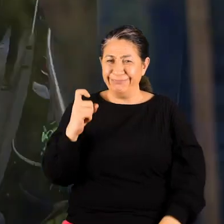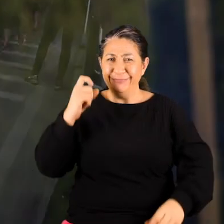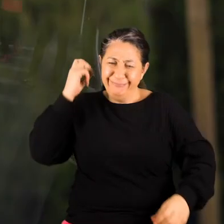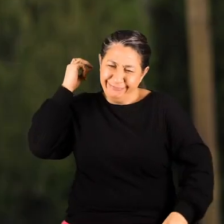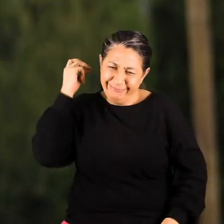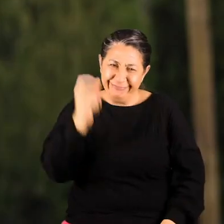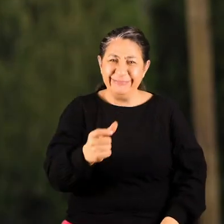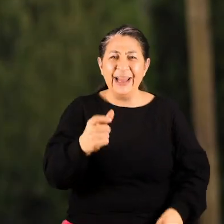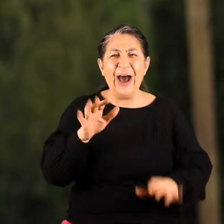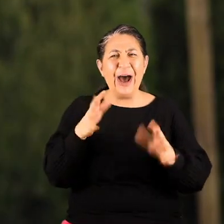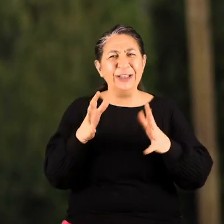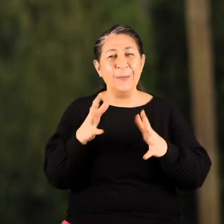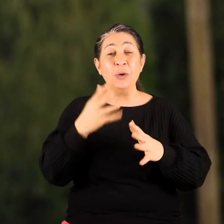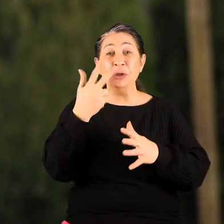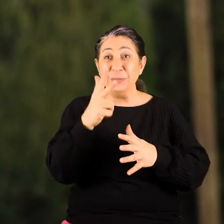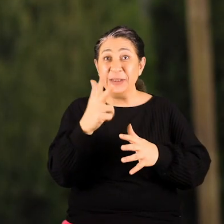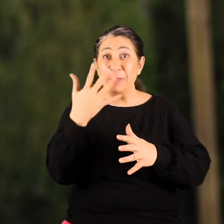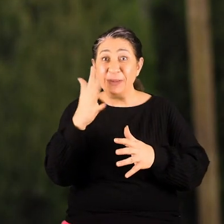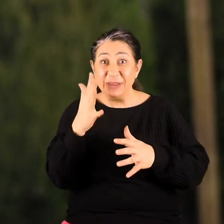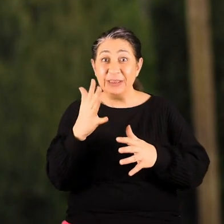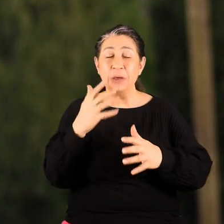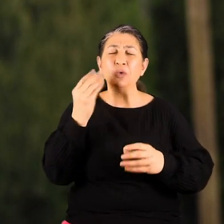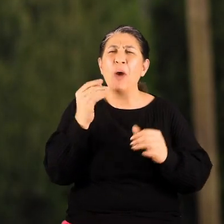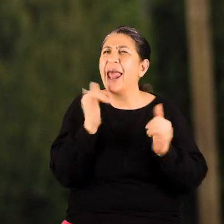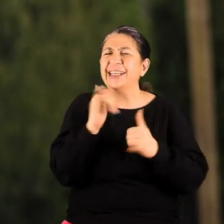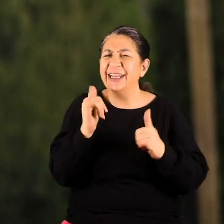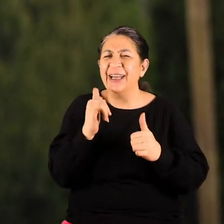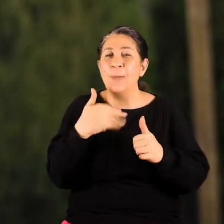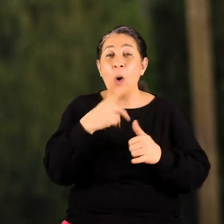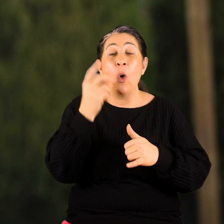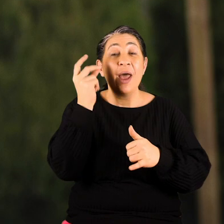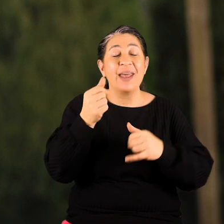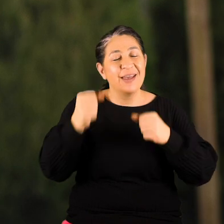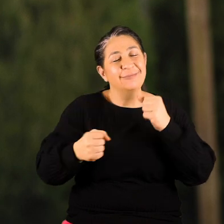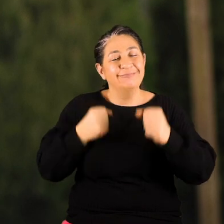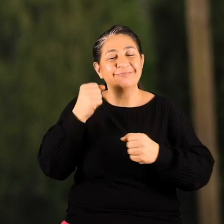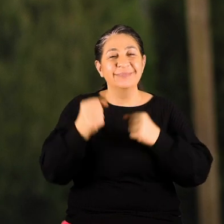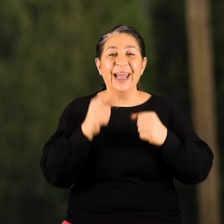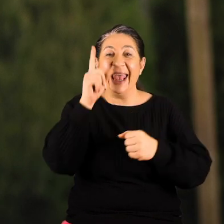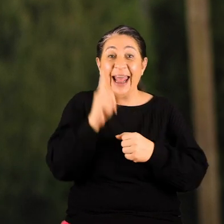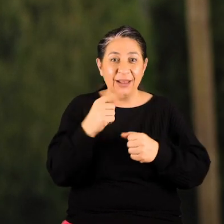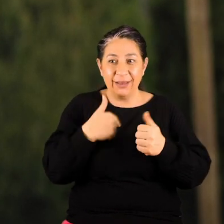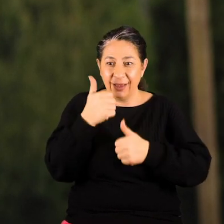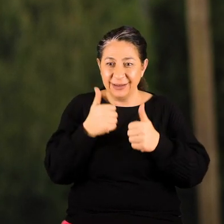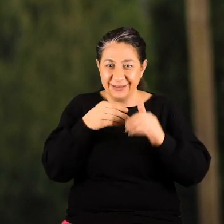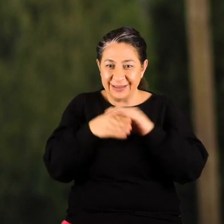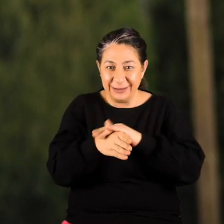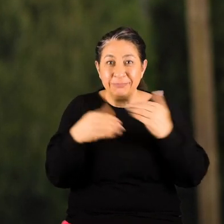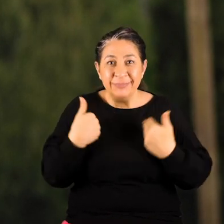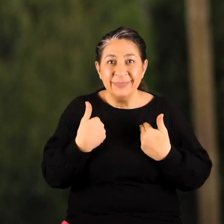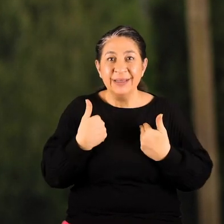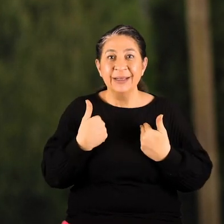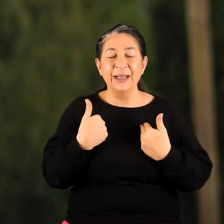çıkış falan. Aynen, böyle binlerce, 3000 kişi, 5000 kişi. Acayip eğlenceliydi. Hı hı. Ve ben o yarışı mesela çok, tabii ilk defa bir yarışa yazılmıştım